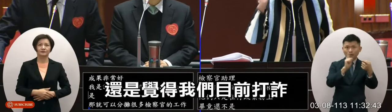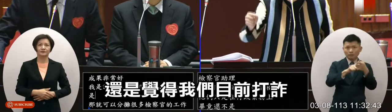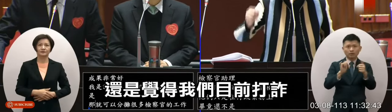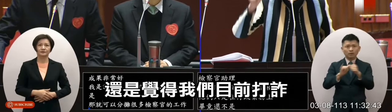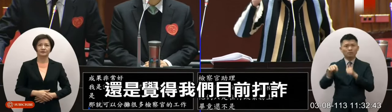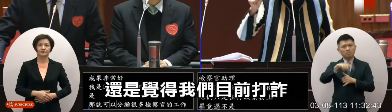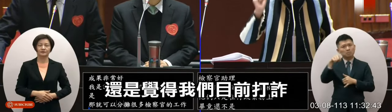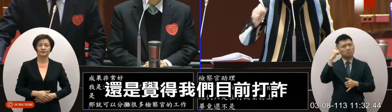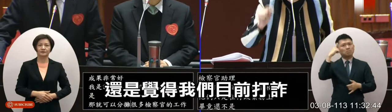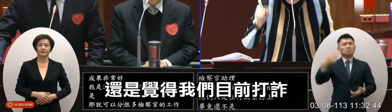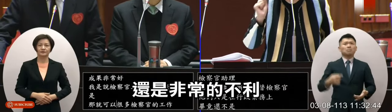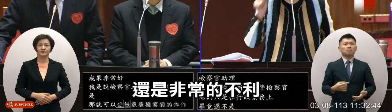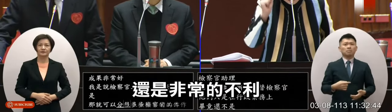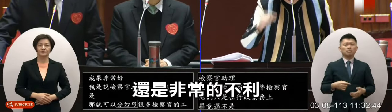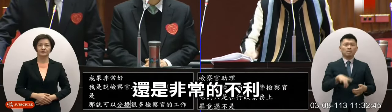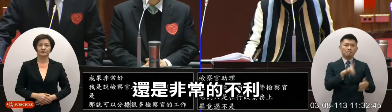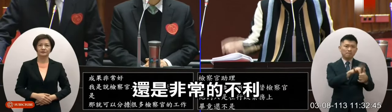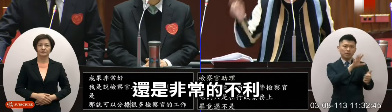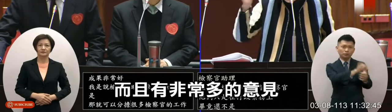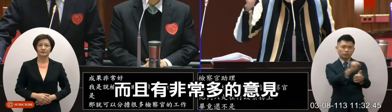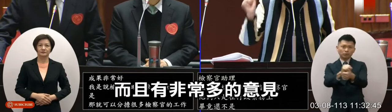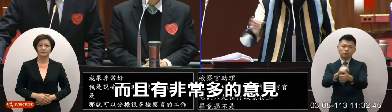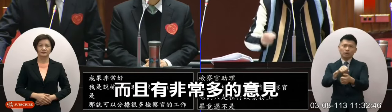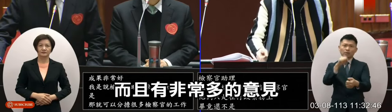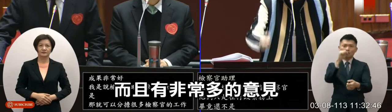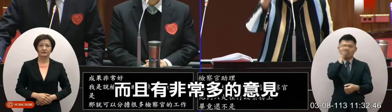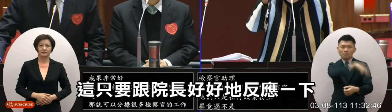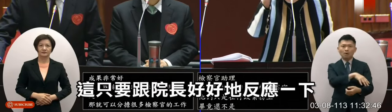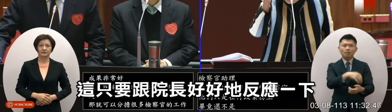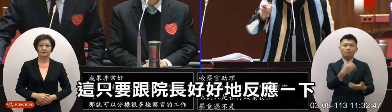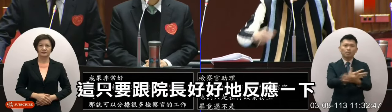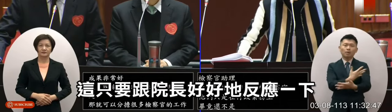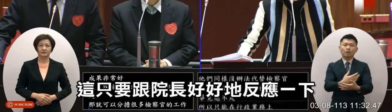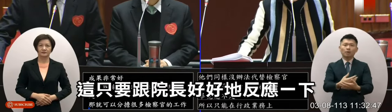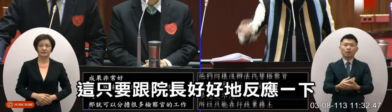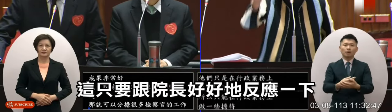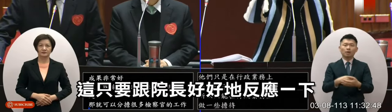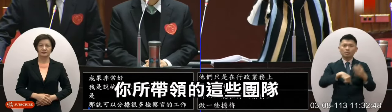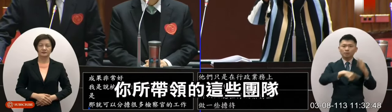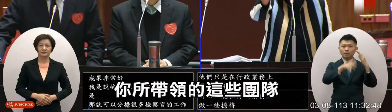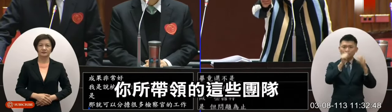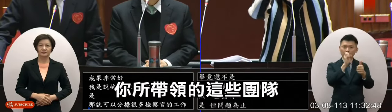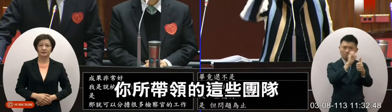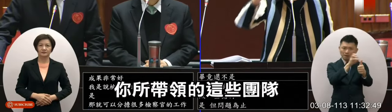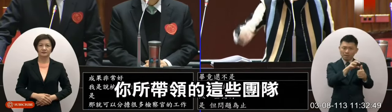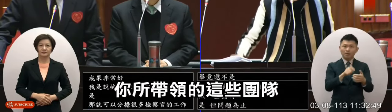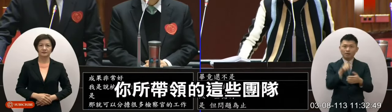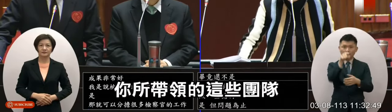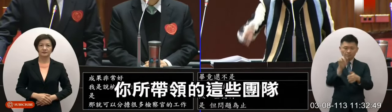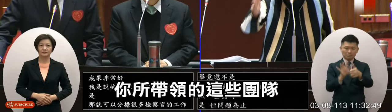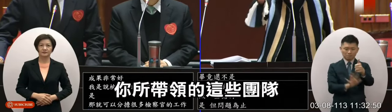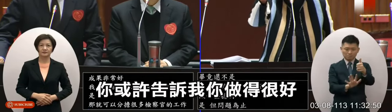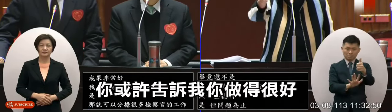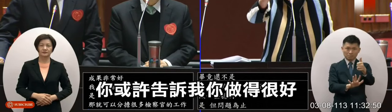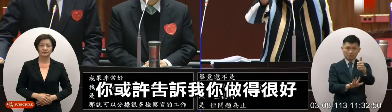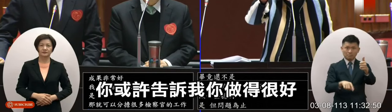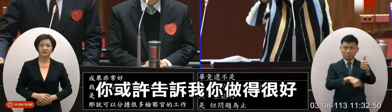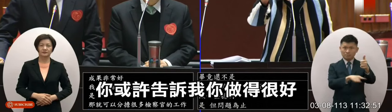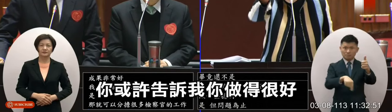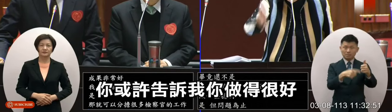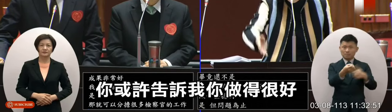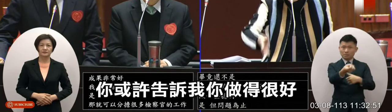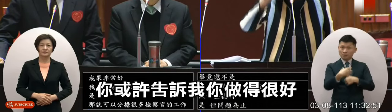还是觉得我们目前打仗还是非常的不利，而且有非常多的意见。这次要跟院长好好的反映一下，你所带领的这些的团队，你或许